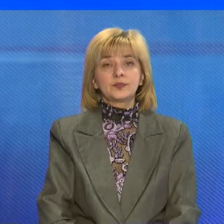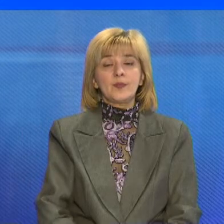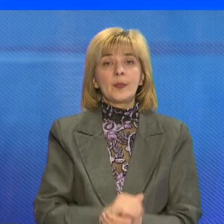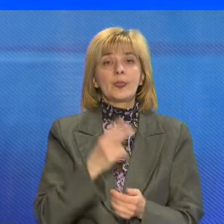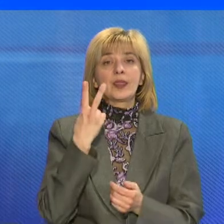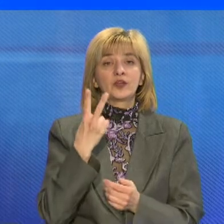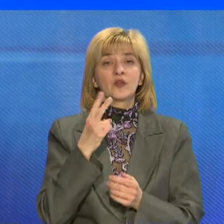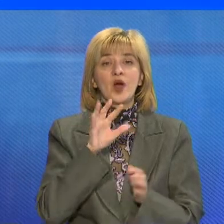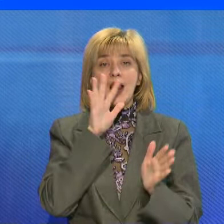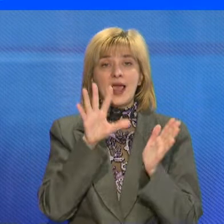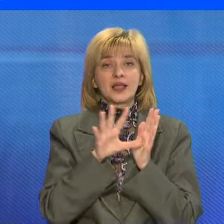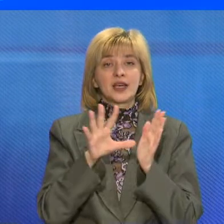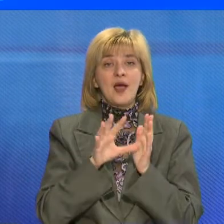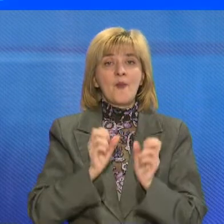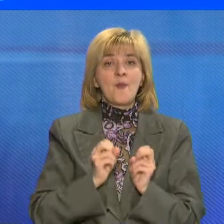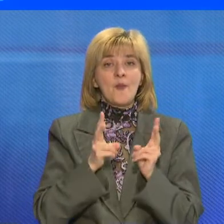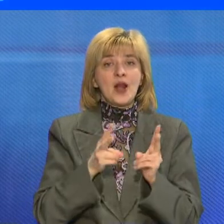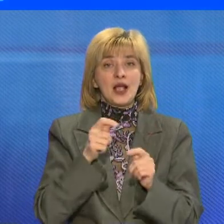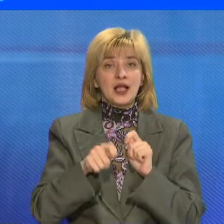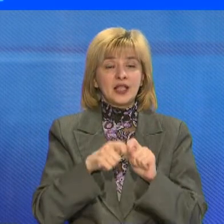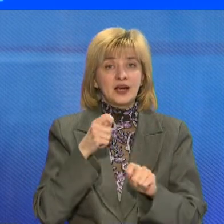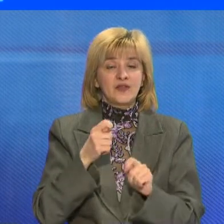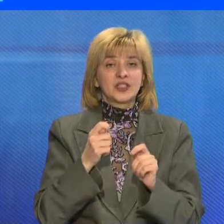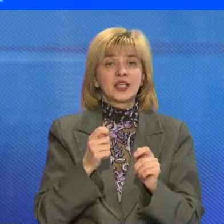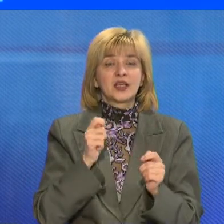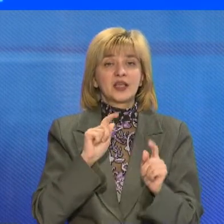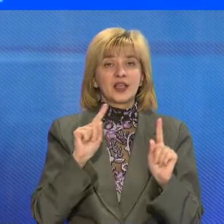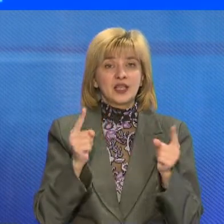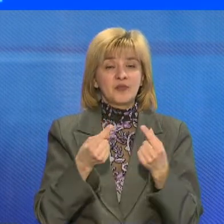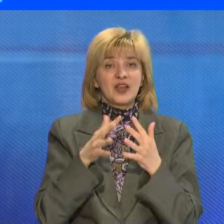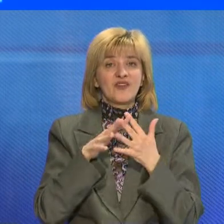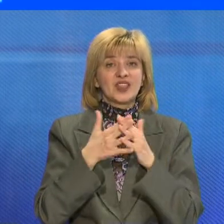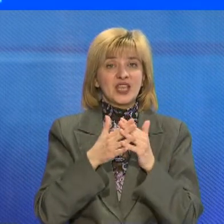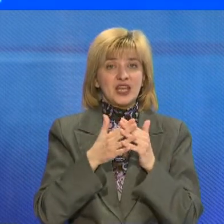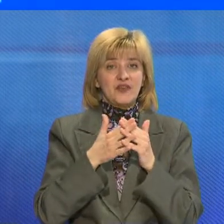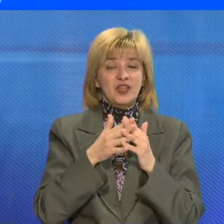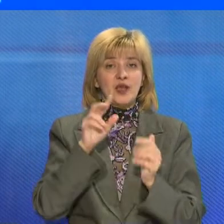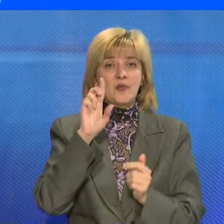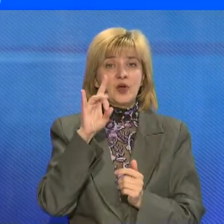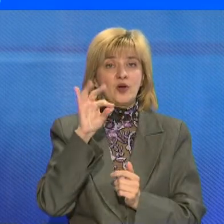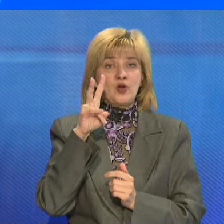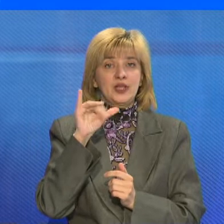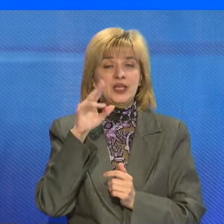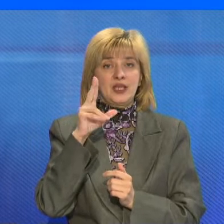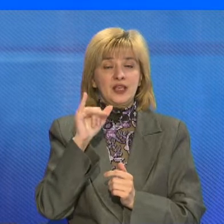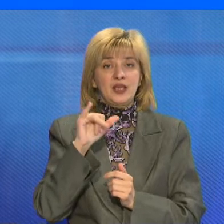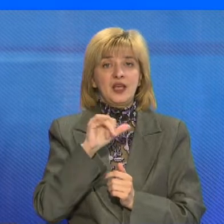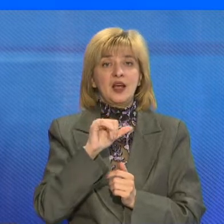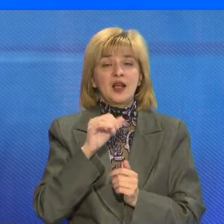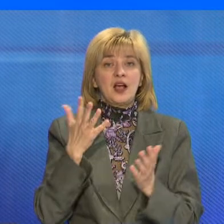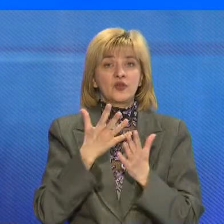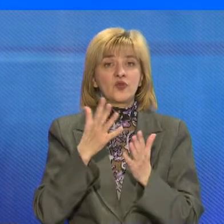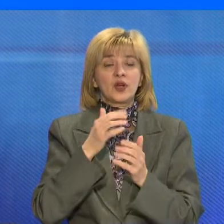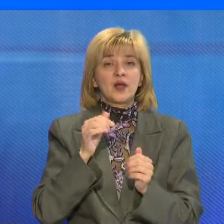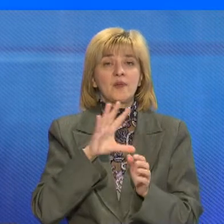Двух электрабраканьераў затрымалі ў Навагрудскім раёне. У мясцовых жыхароў з вёскі Брольнікі канфіскавалі самаробныя прылады, прызначаныя глушыць рыбу